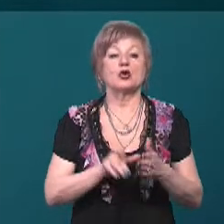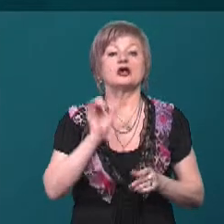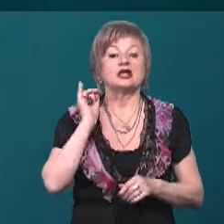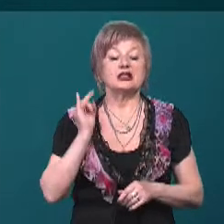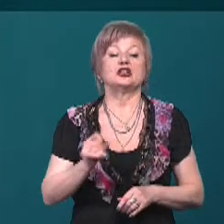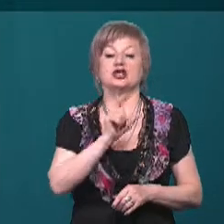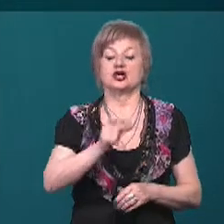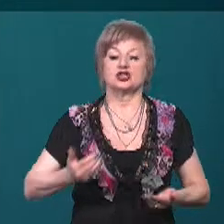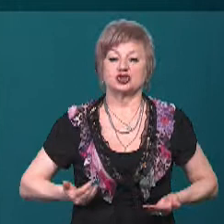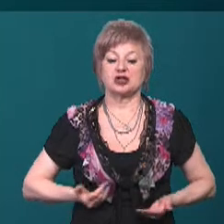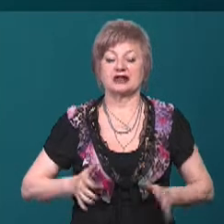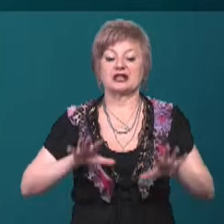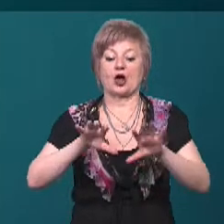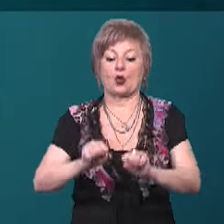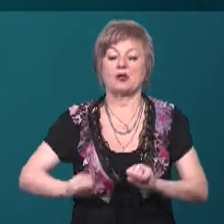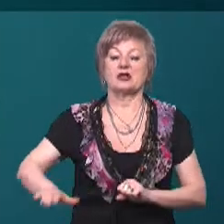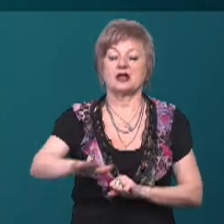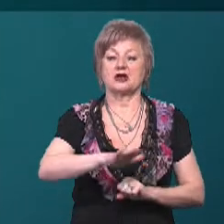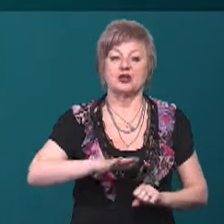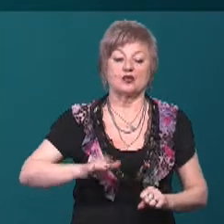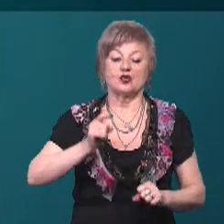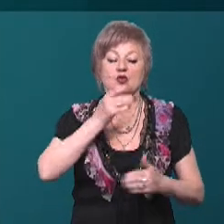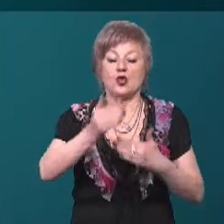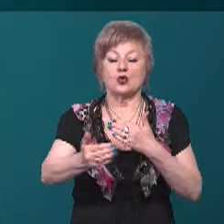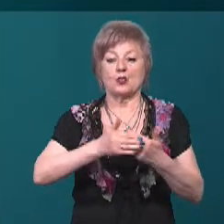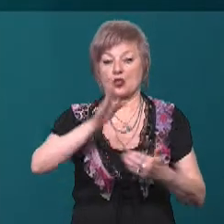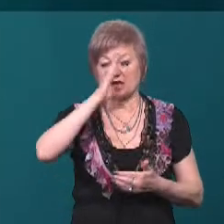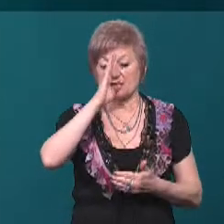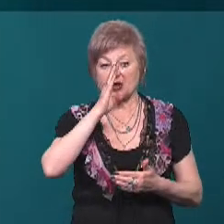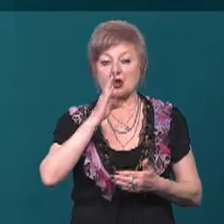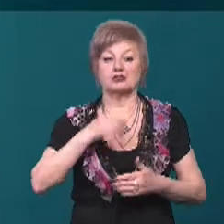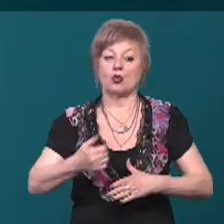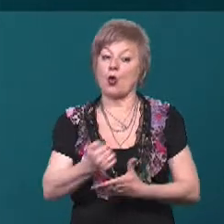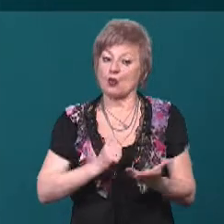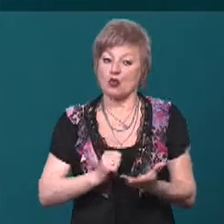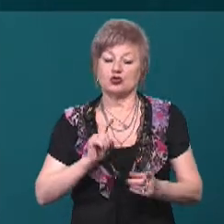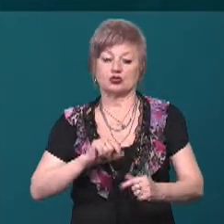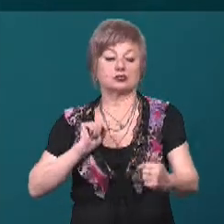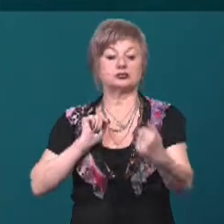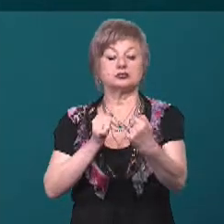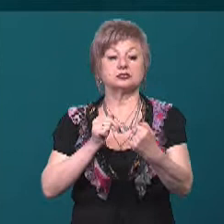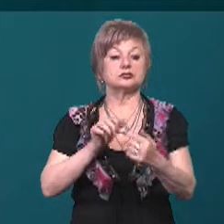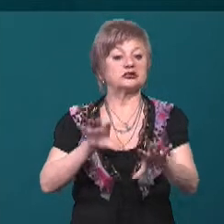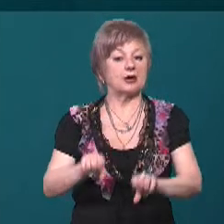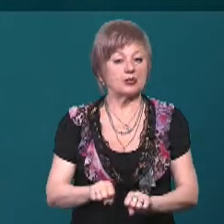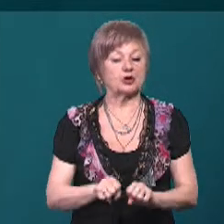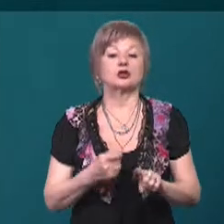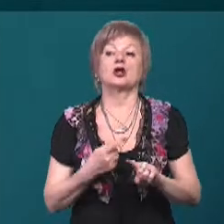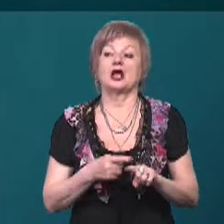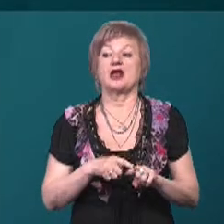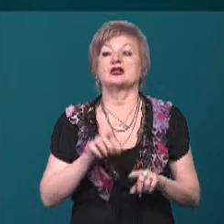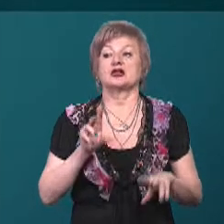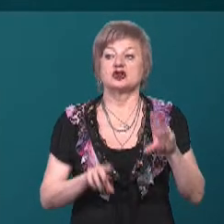на окупованих територіях, які під час наближення ворога озброюються, щоб чинити опір загарбнику. Ці всі категорії осіб